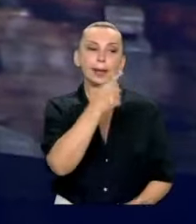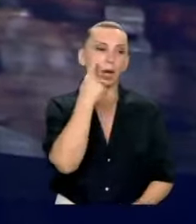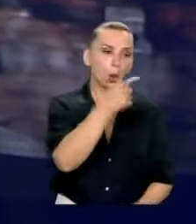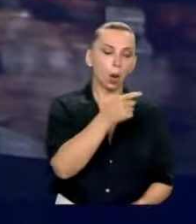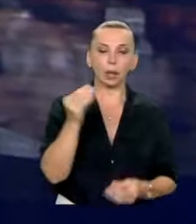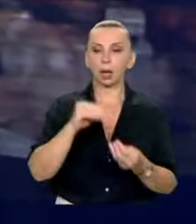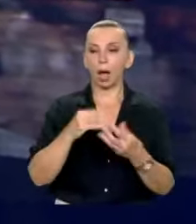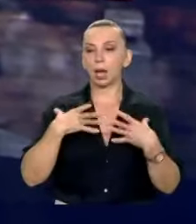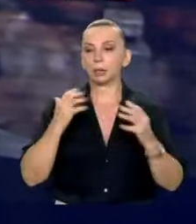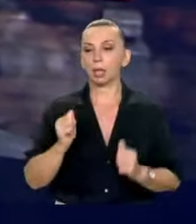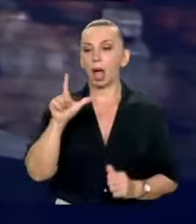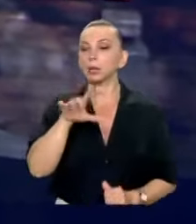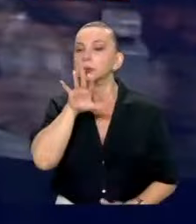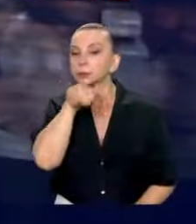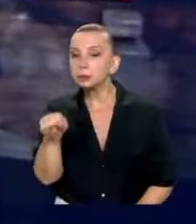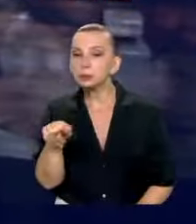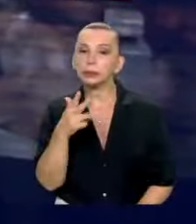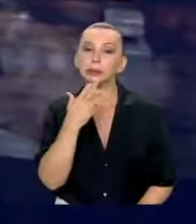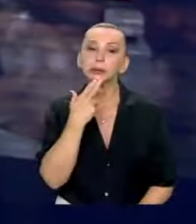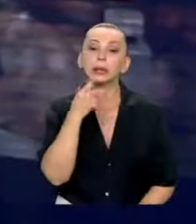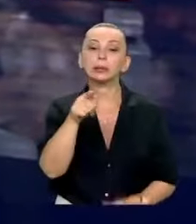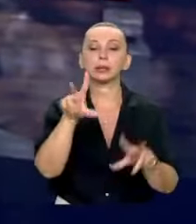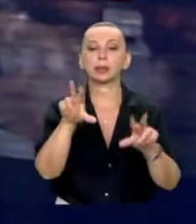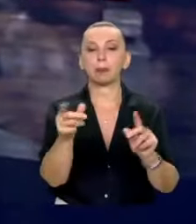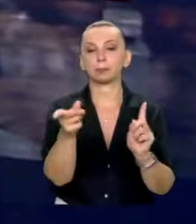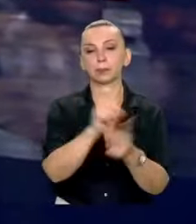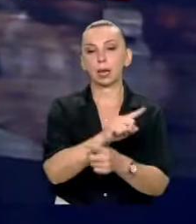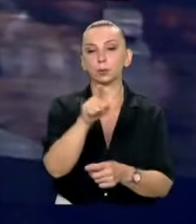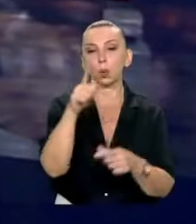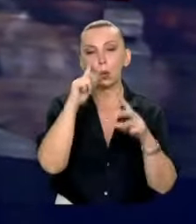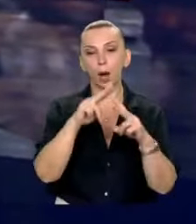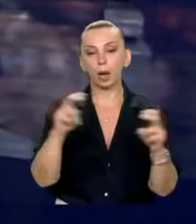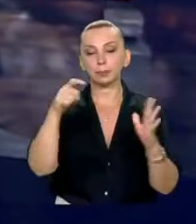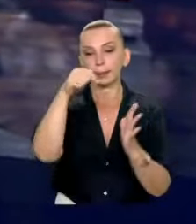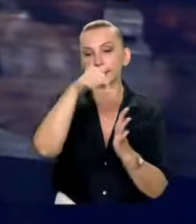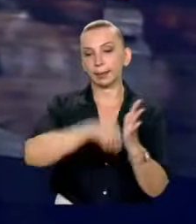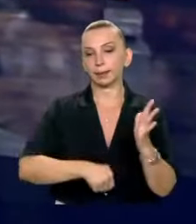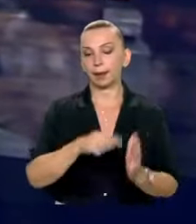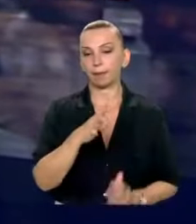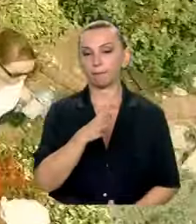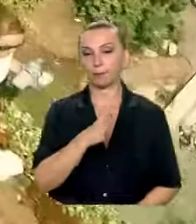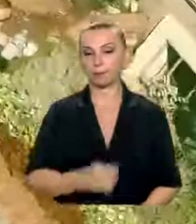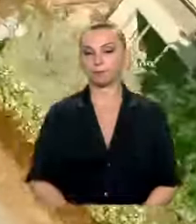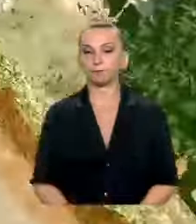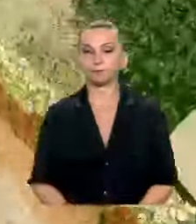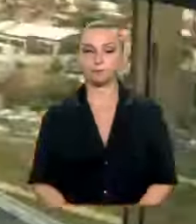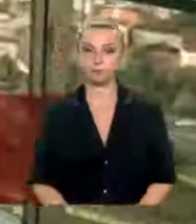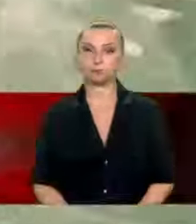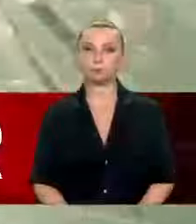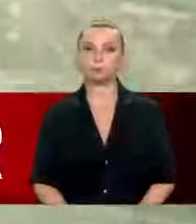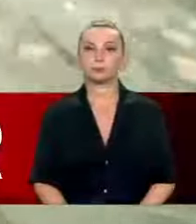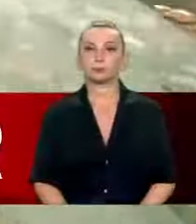yaşlandığı ortaya çıktı. Ancak kadınlarda durum tam tersi. İşte o araştırmanın detayları.